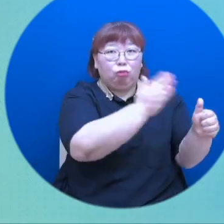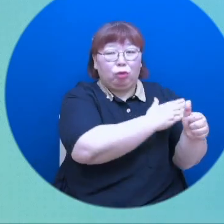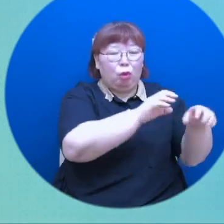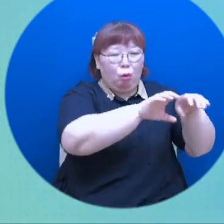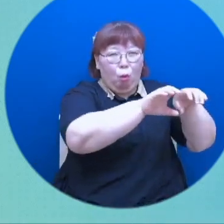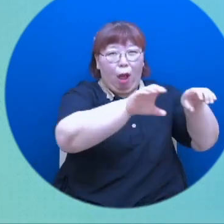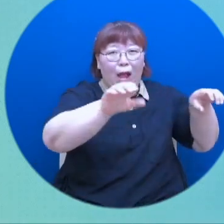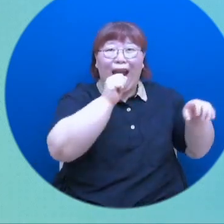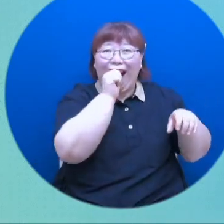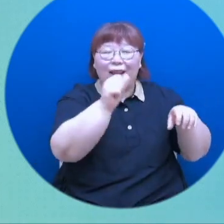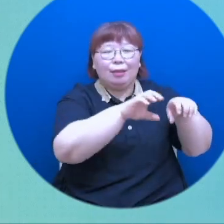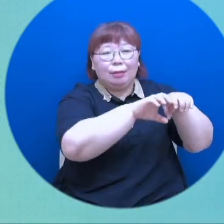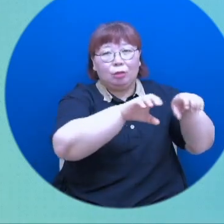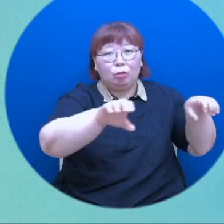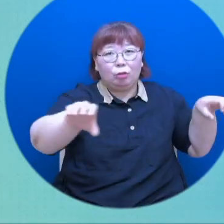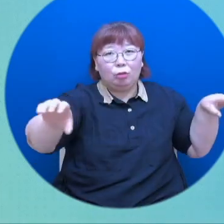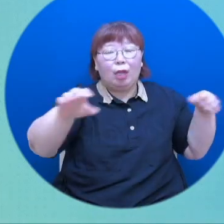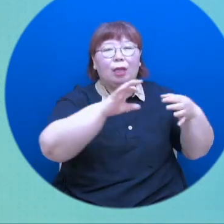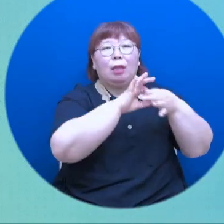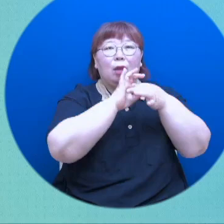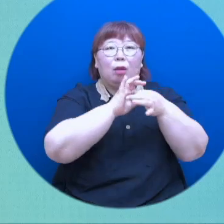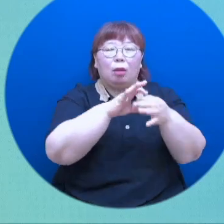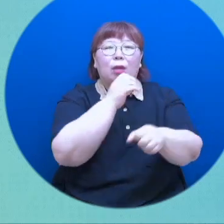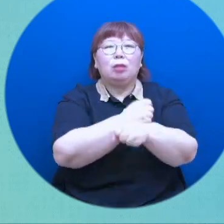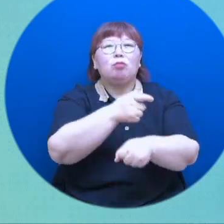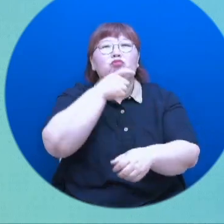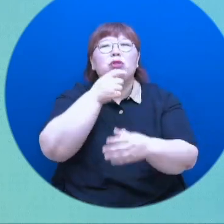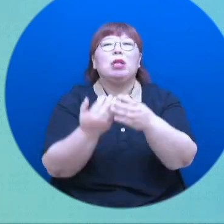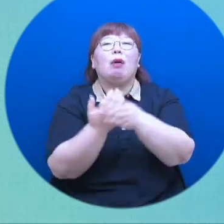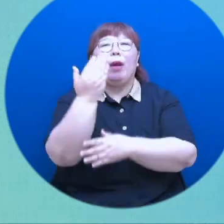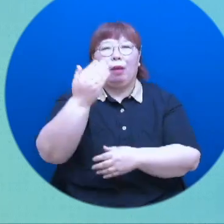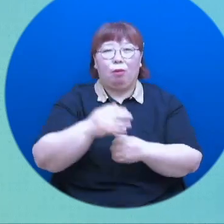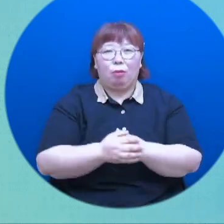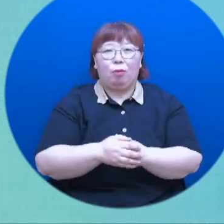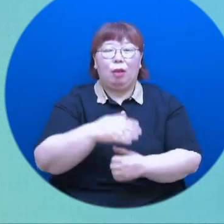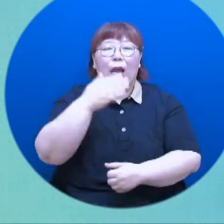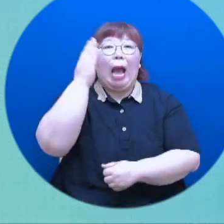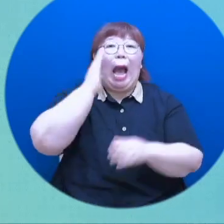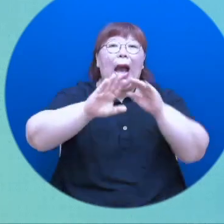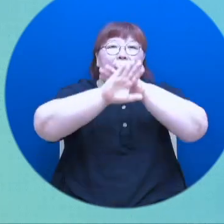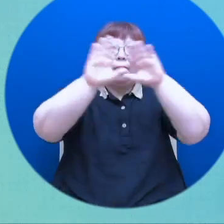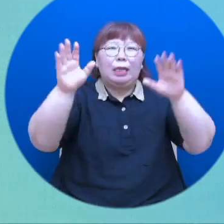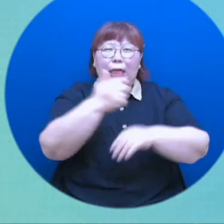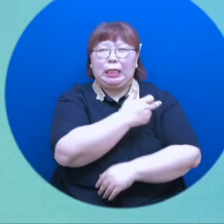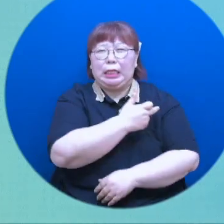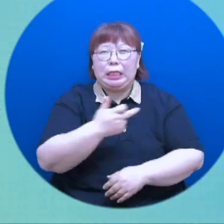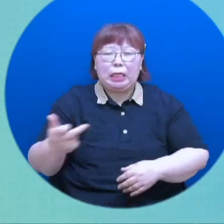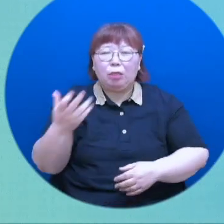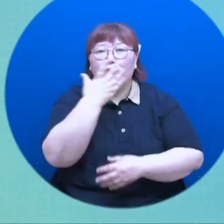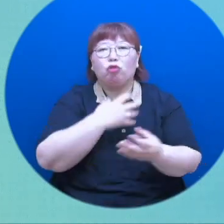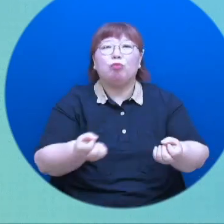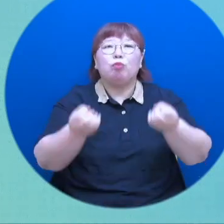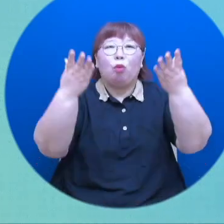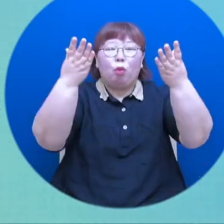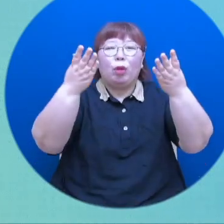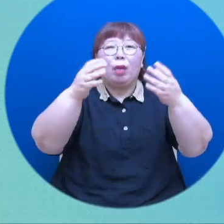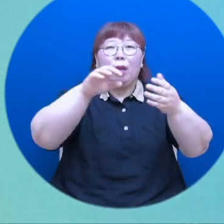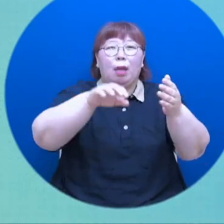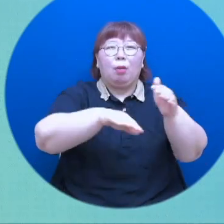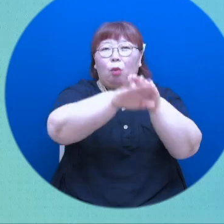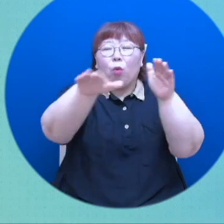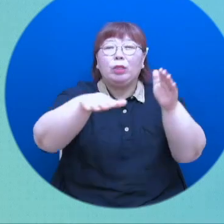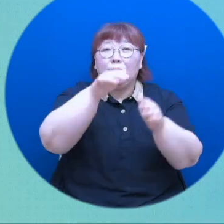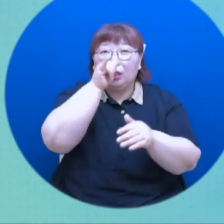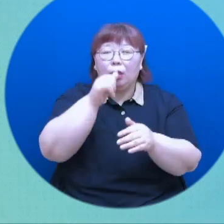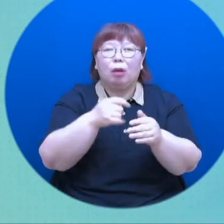가정에 수돗물이 나오는 겁니다. 하늘에 엄청난 축복의 수원지가 있습니다. 그런데 그 축복의